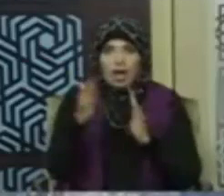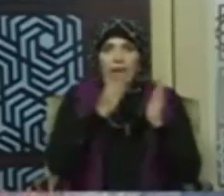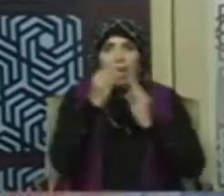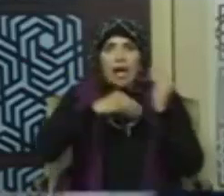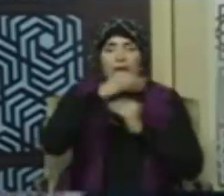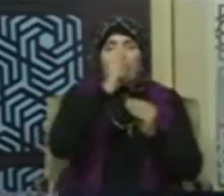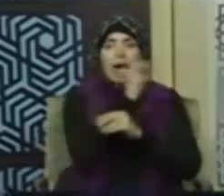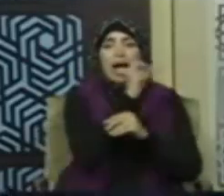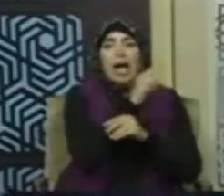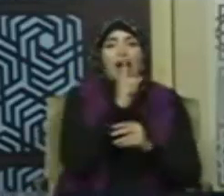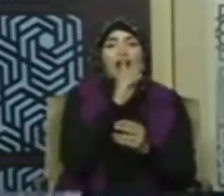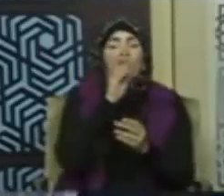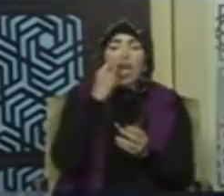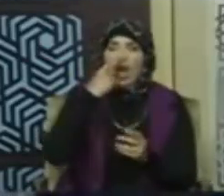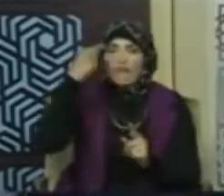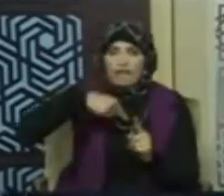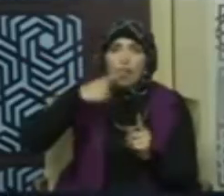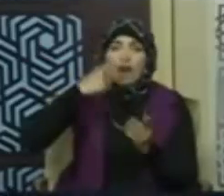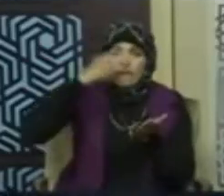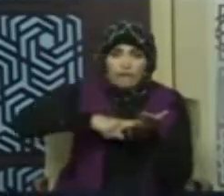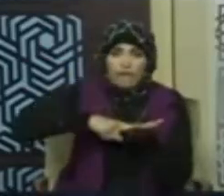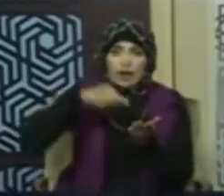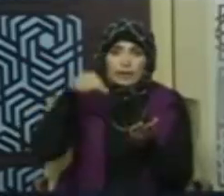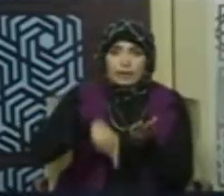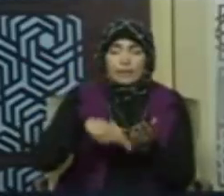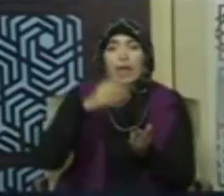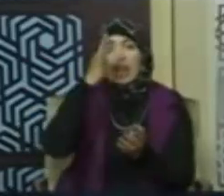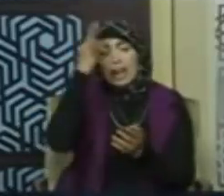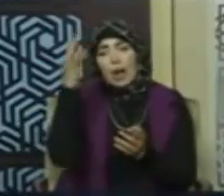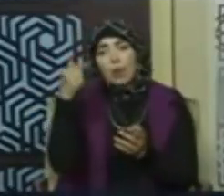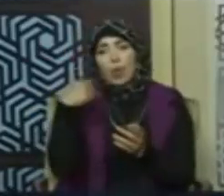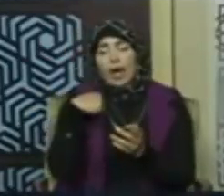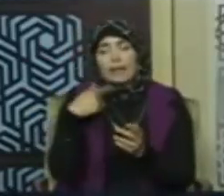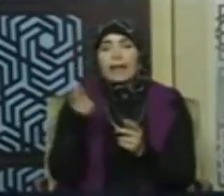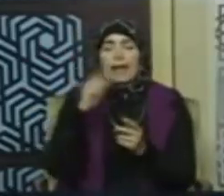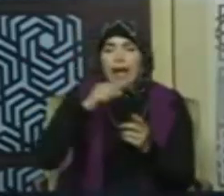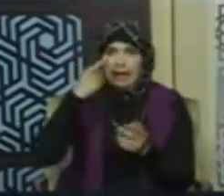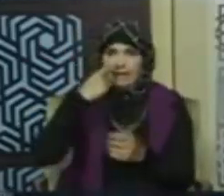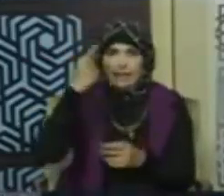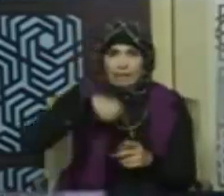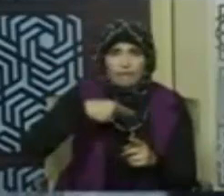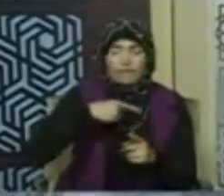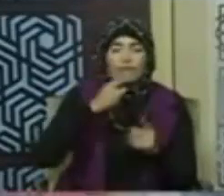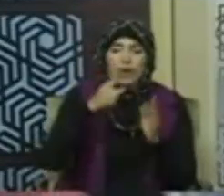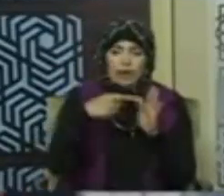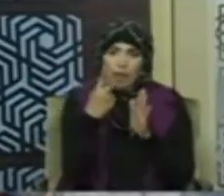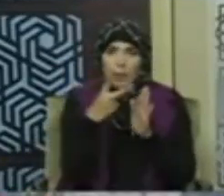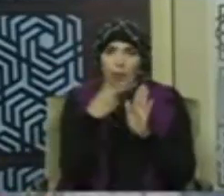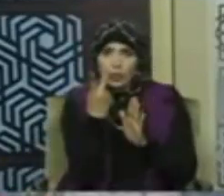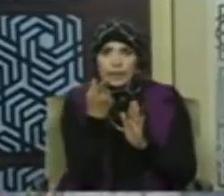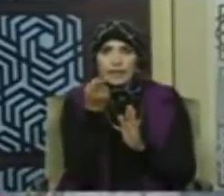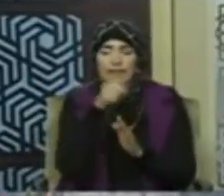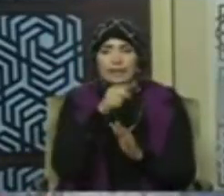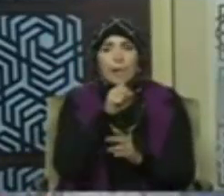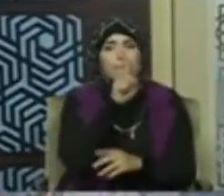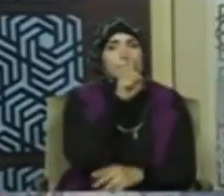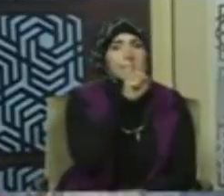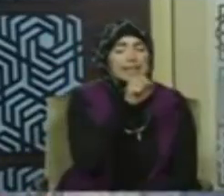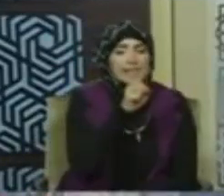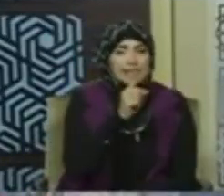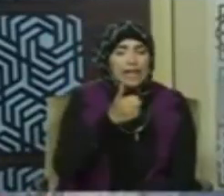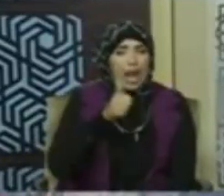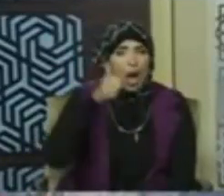الفريضة. أما من يريد أن يحج حج النافلة فنقول له إطعام